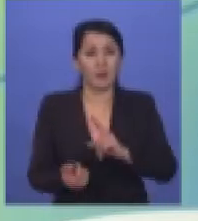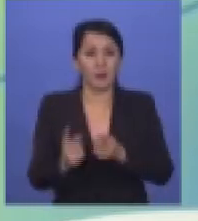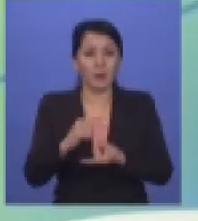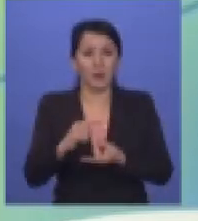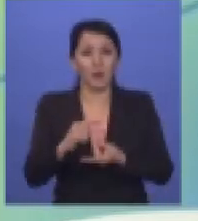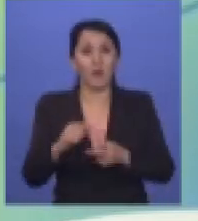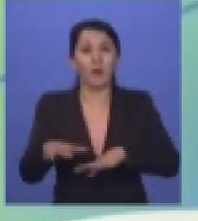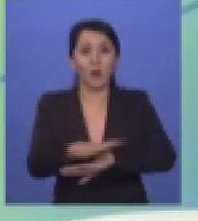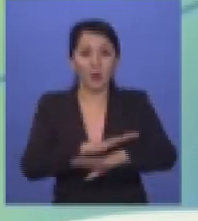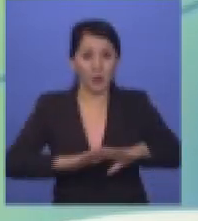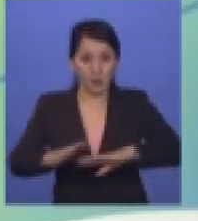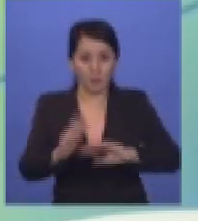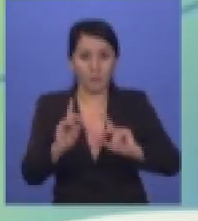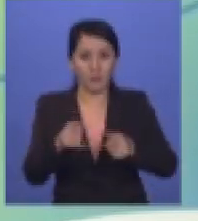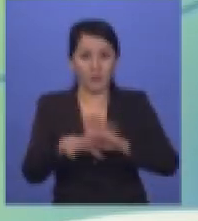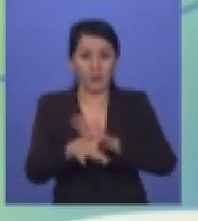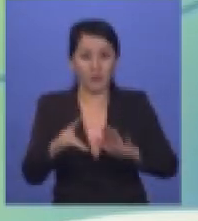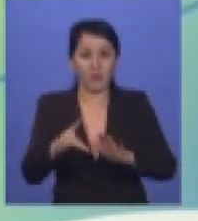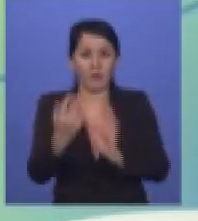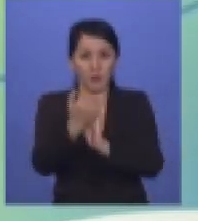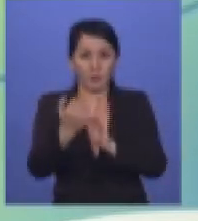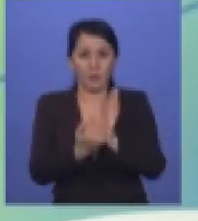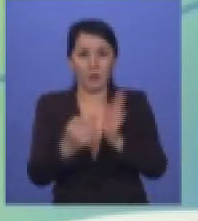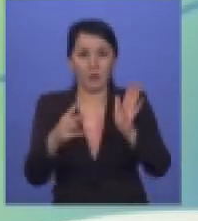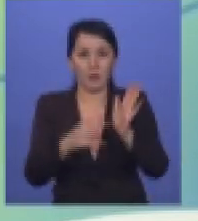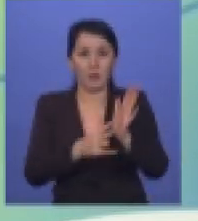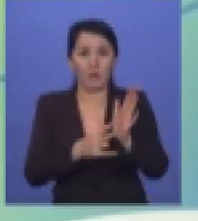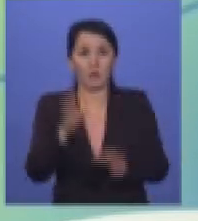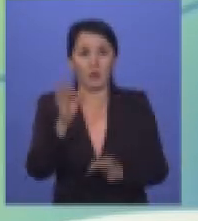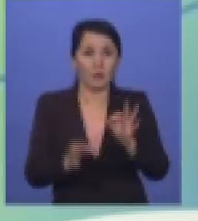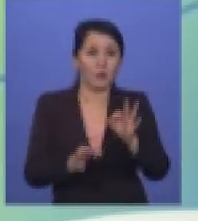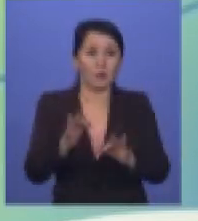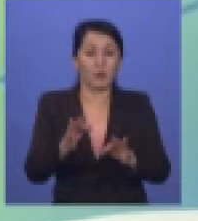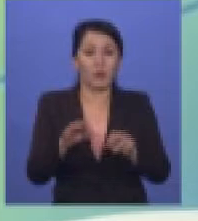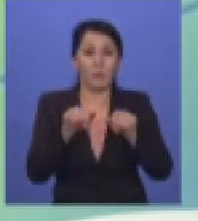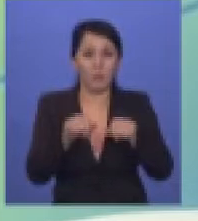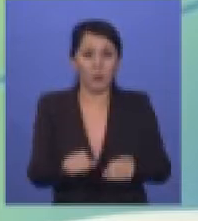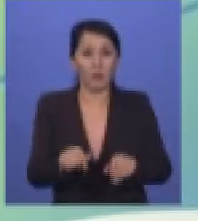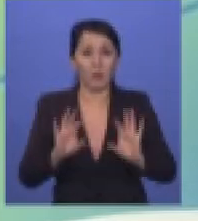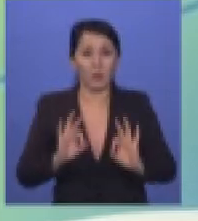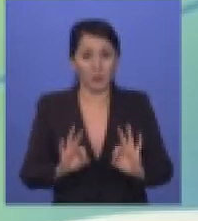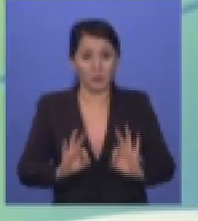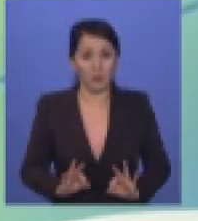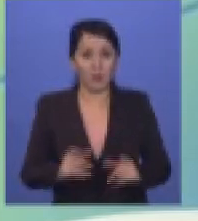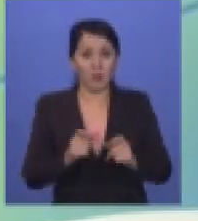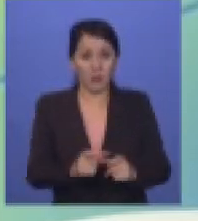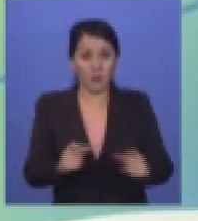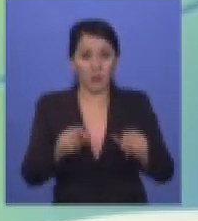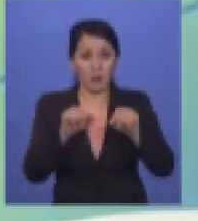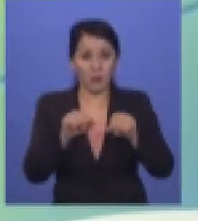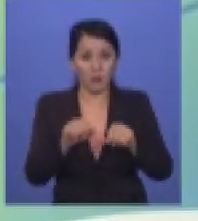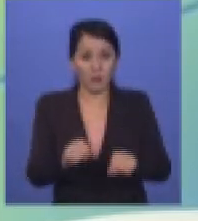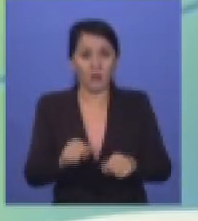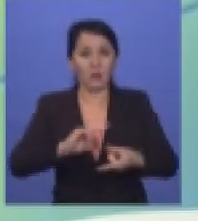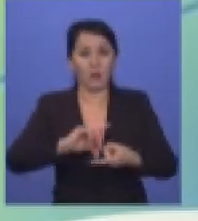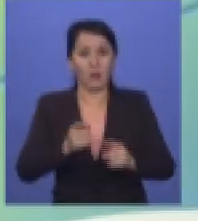Референдумда халық жақтап дауыс берсе, ата заңдағы 7-ші бөлімнің атауы соттар және сот төрелігі. Прокуратура адам құқықтар жөндегі уәкіл